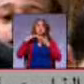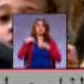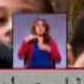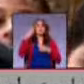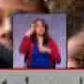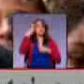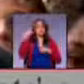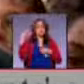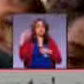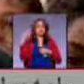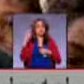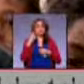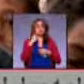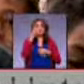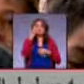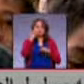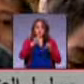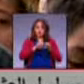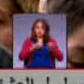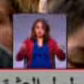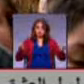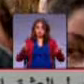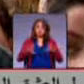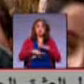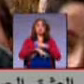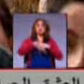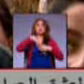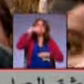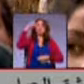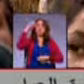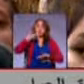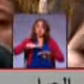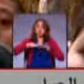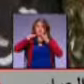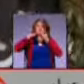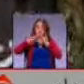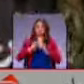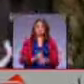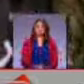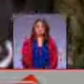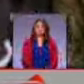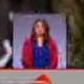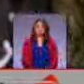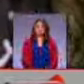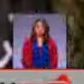لان بلد الشاصر الصحي الصراع جميل ولذيذ جدا ومفيد للبلد كلها.